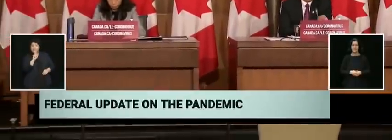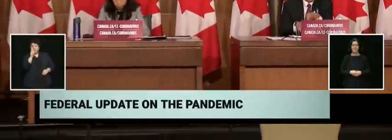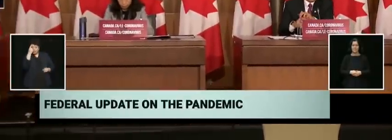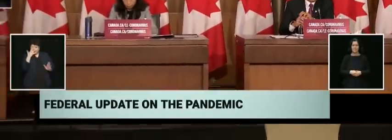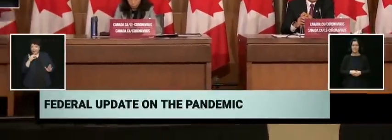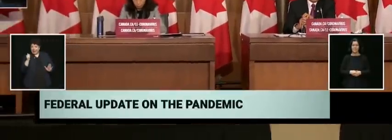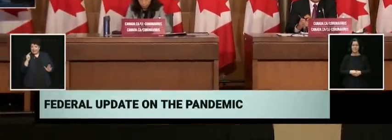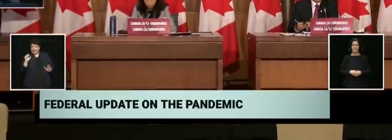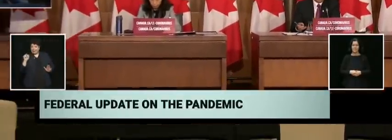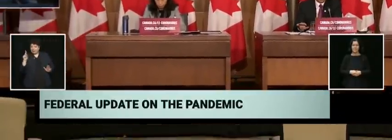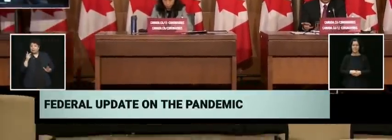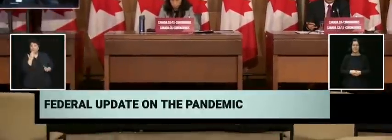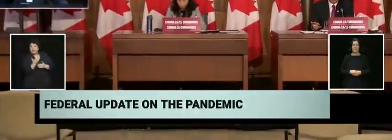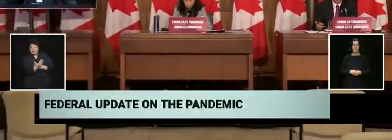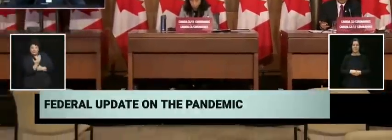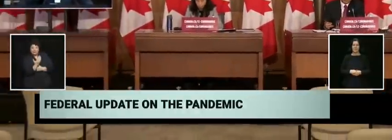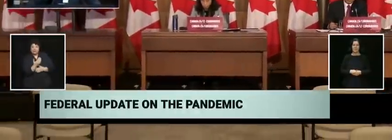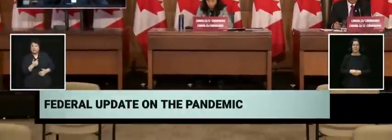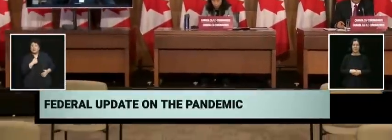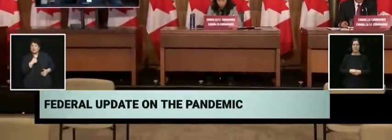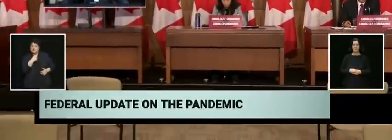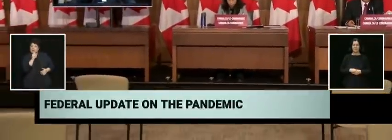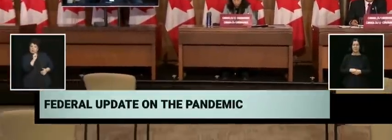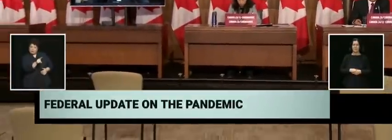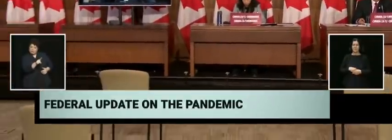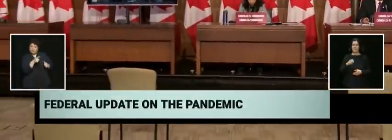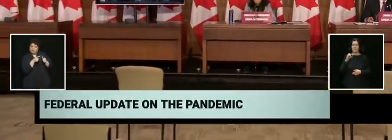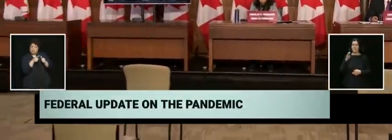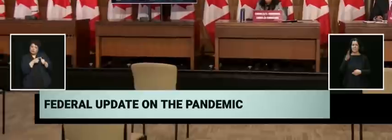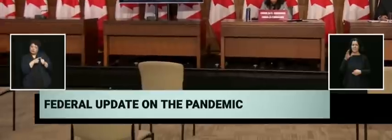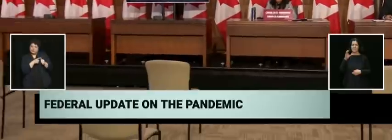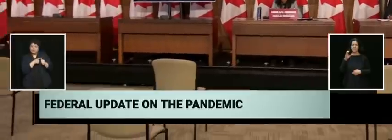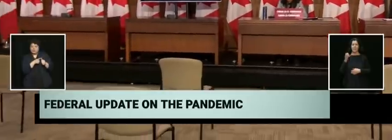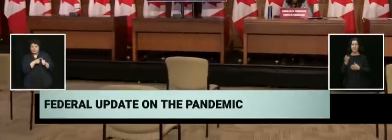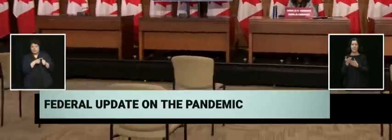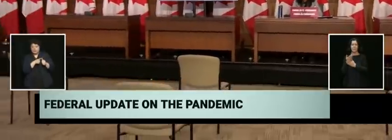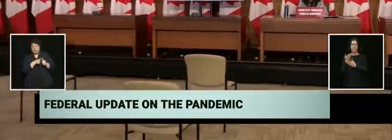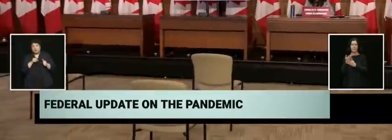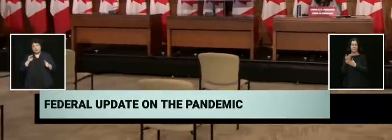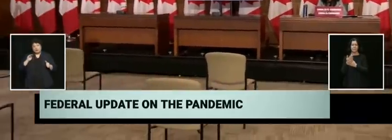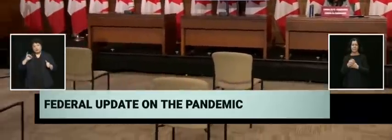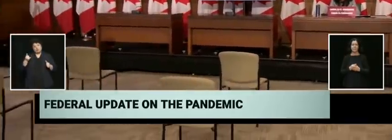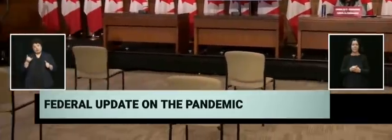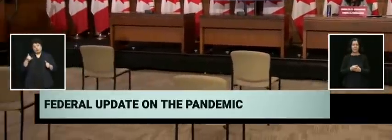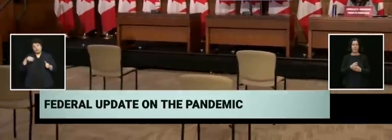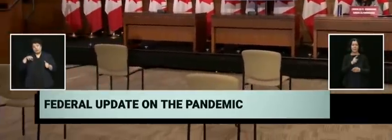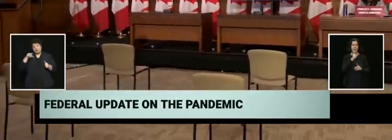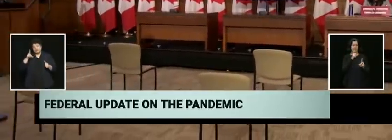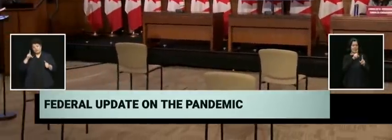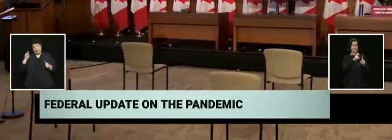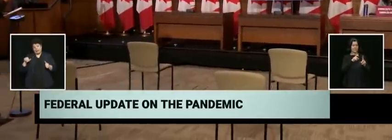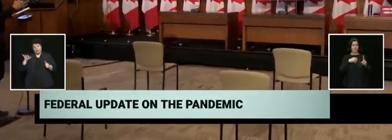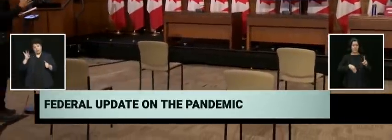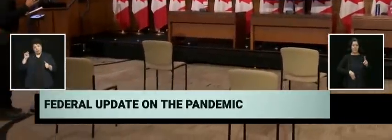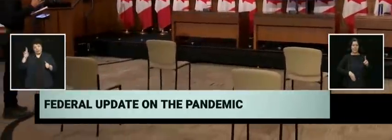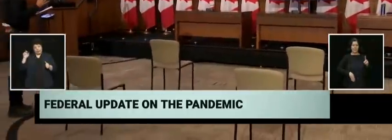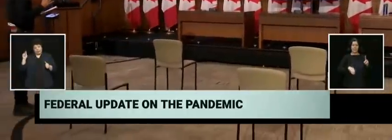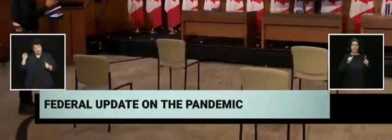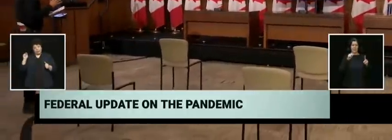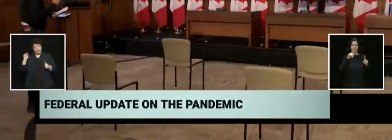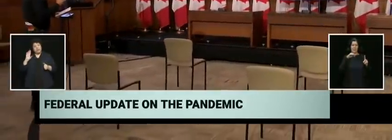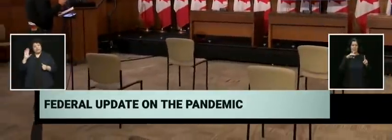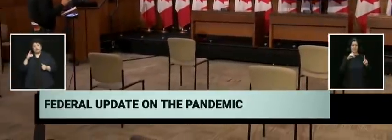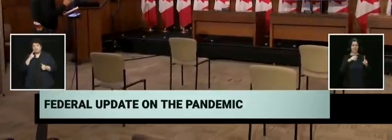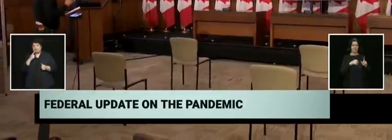The first question I just want to ask you is that Major General Danny Fortin said that we should expect to see on a weekly basis,